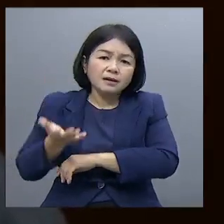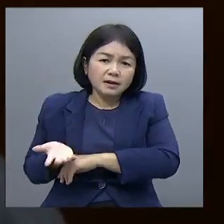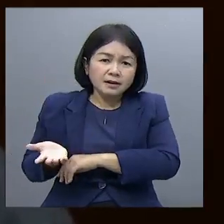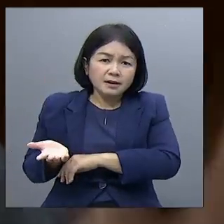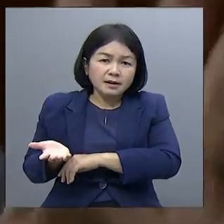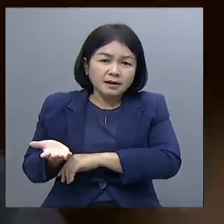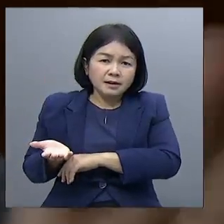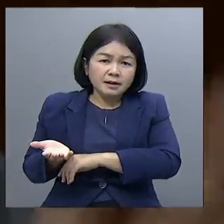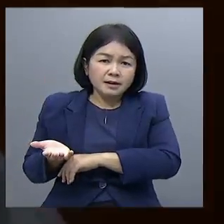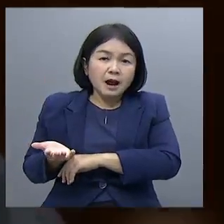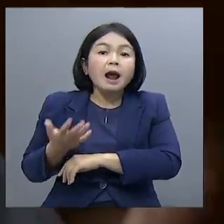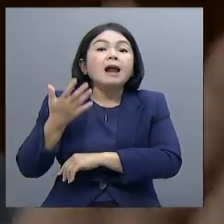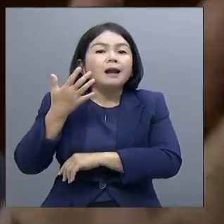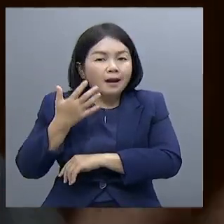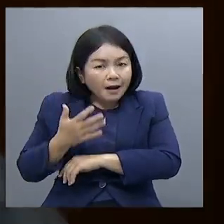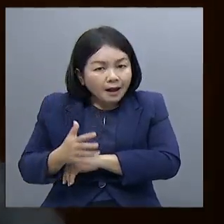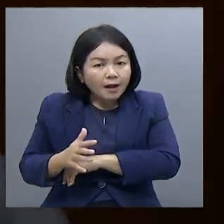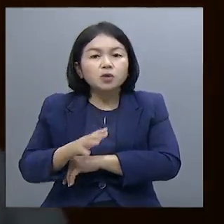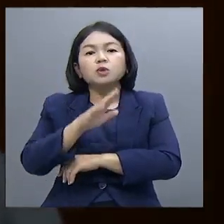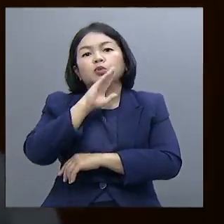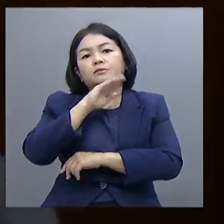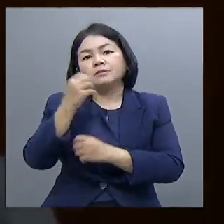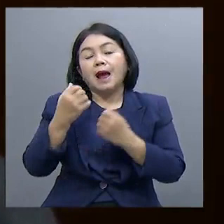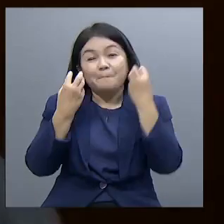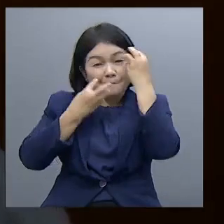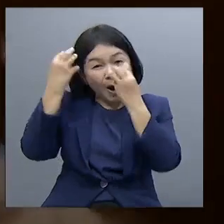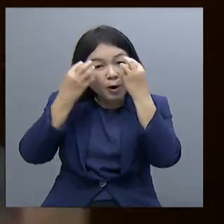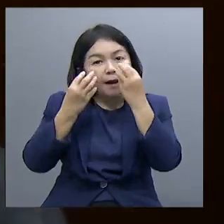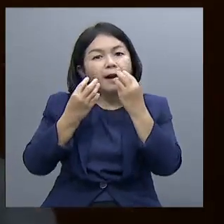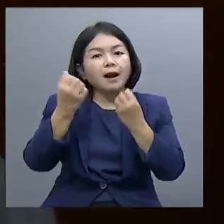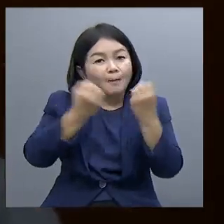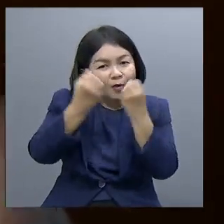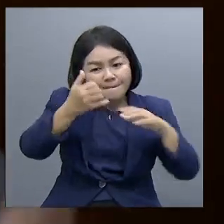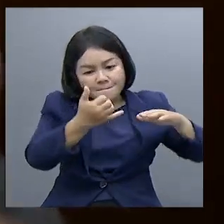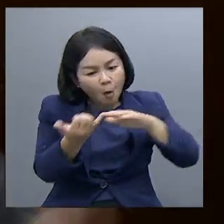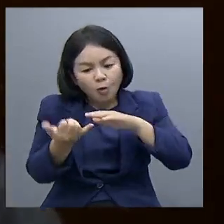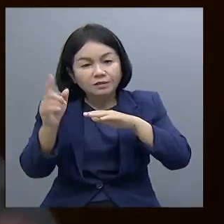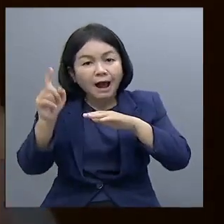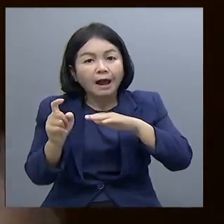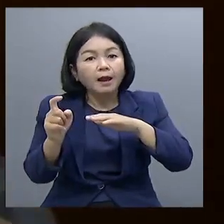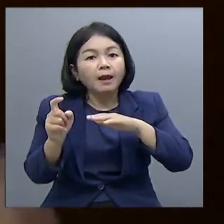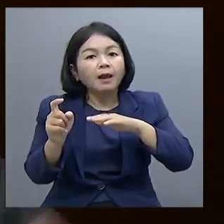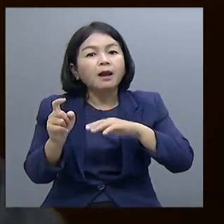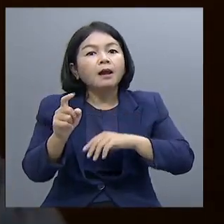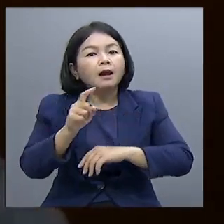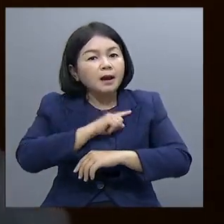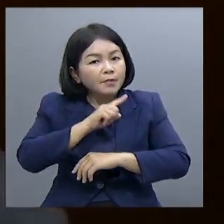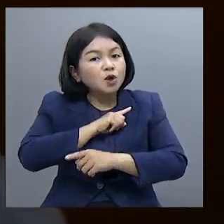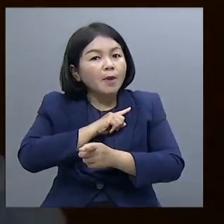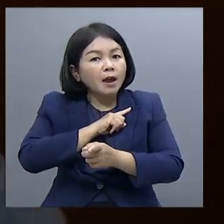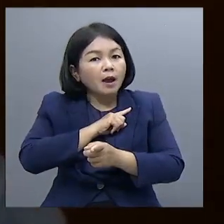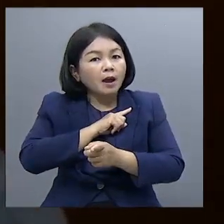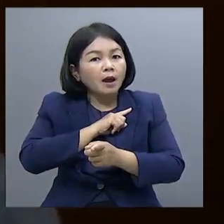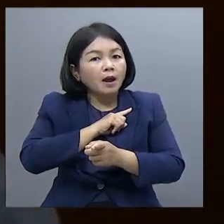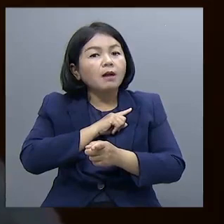นี่แหละครับแล้วถ้ามันมีผู้เสียชีวิตขึ้นมาผมถามนี่นะคุณรับผิดชอบไหม